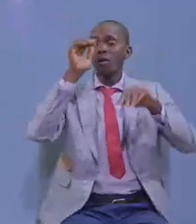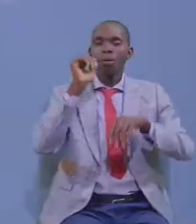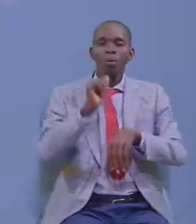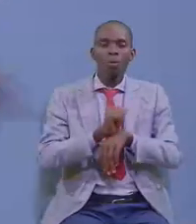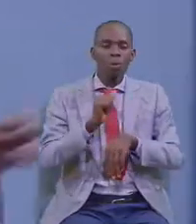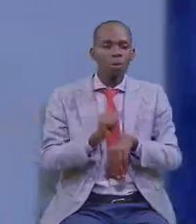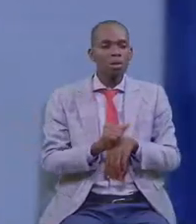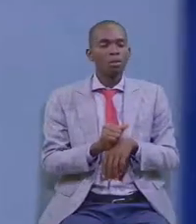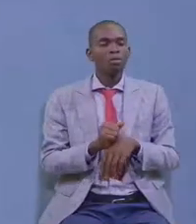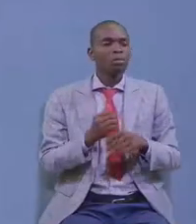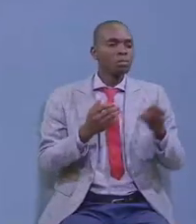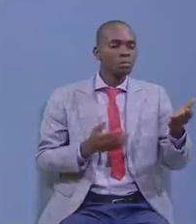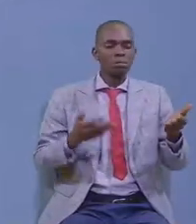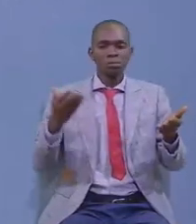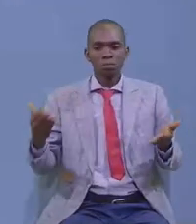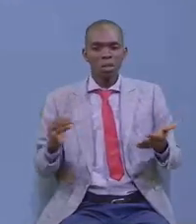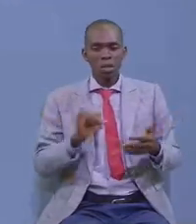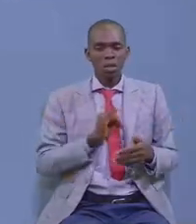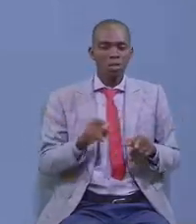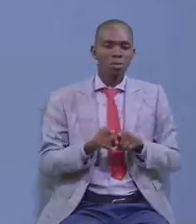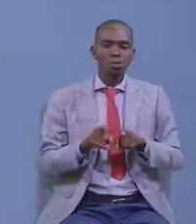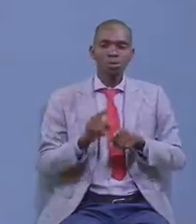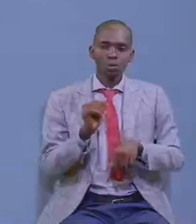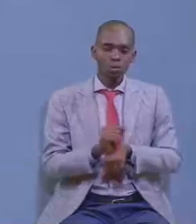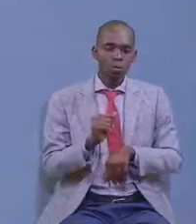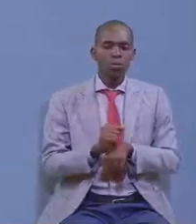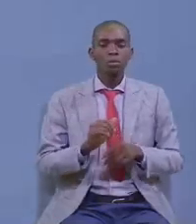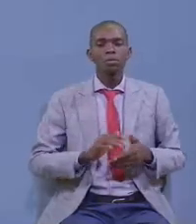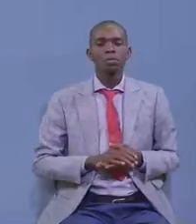Mon Père travaille jusqu'à présent, je travaille.